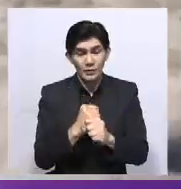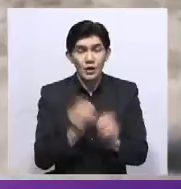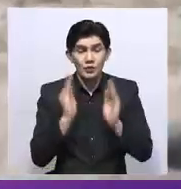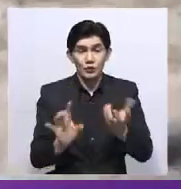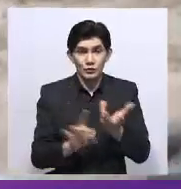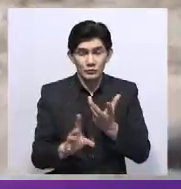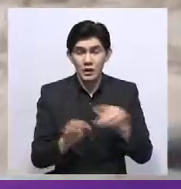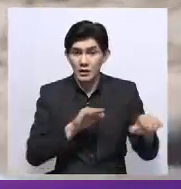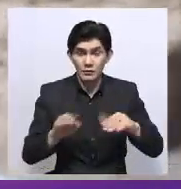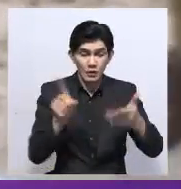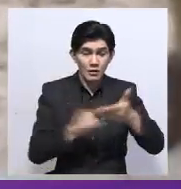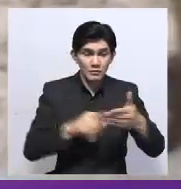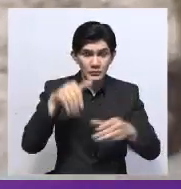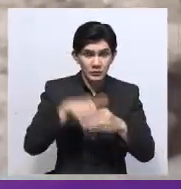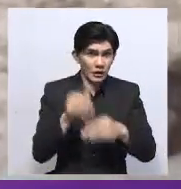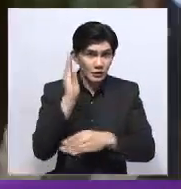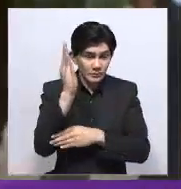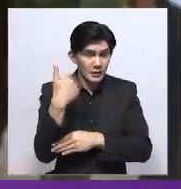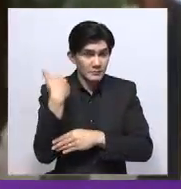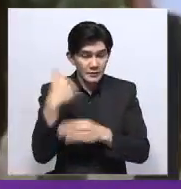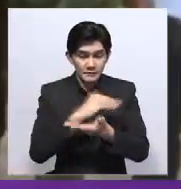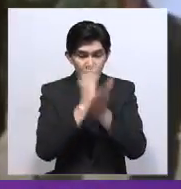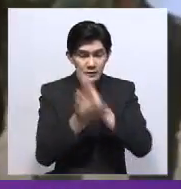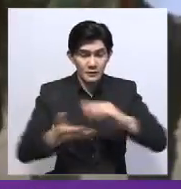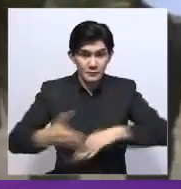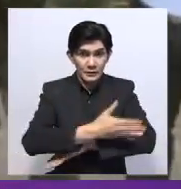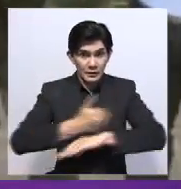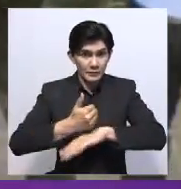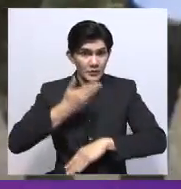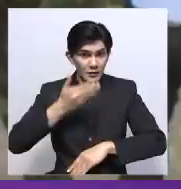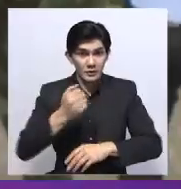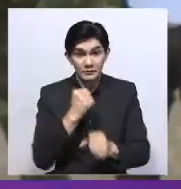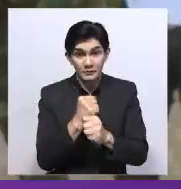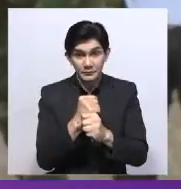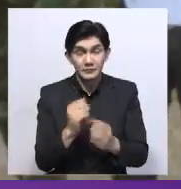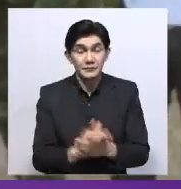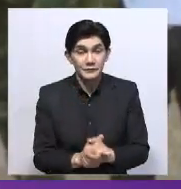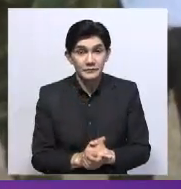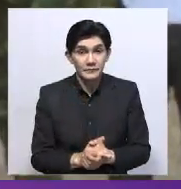องรับการเลือกตั้งในอนาคตถือเป็นการปฏิรูปการเมืองอย่างยั่งยืน